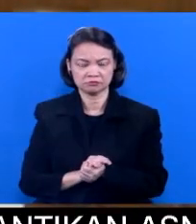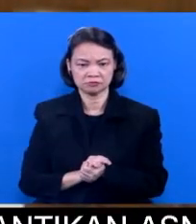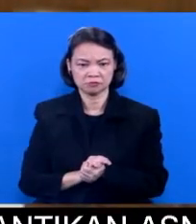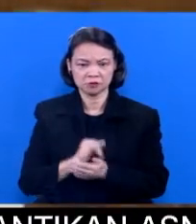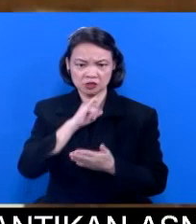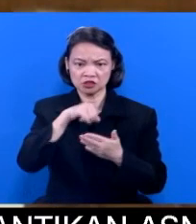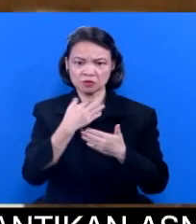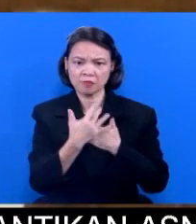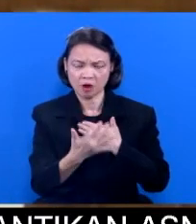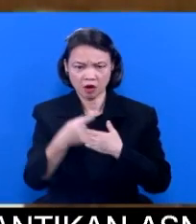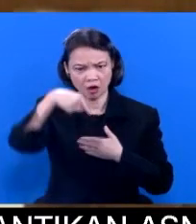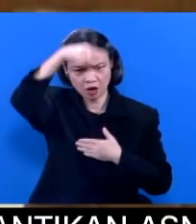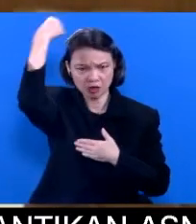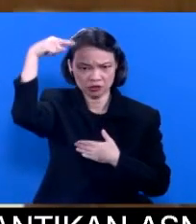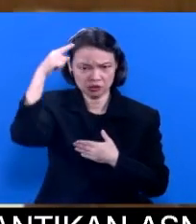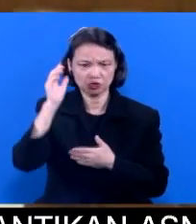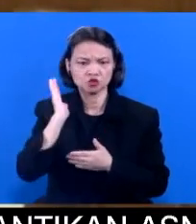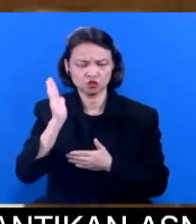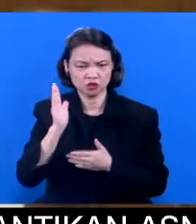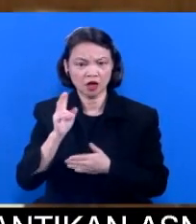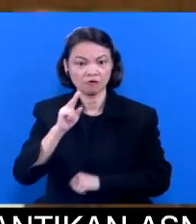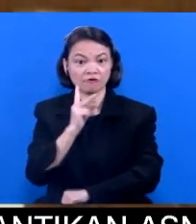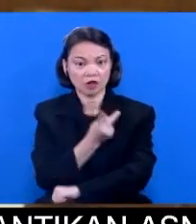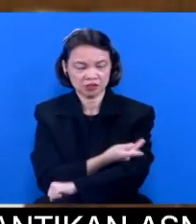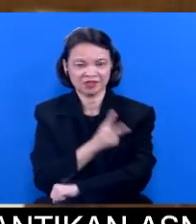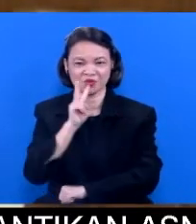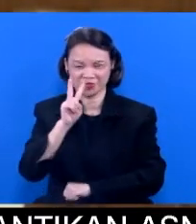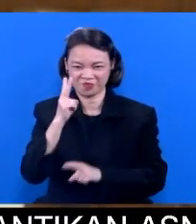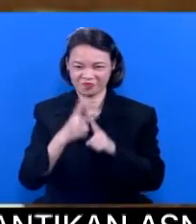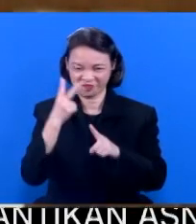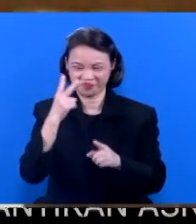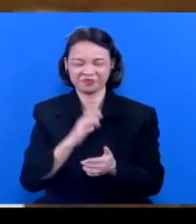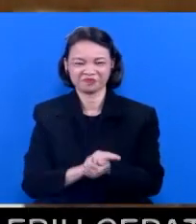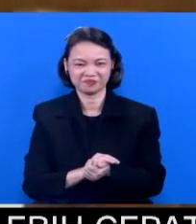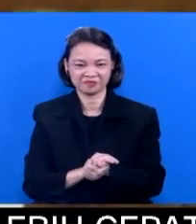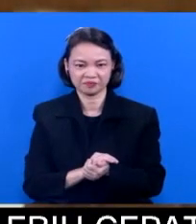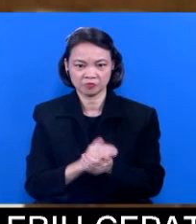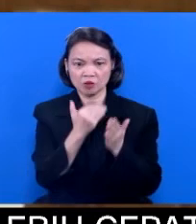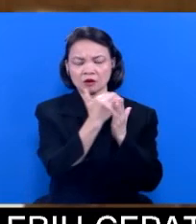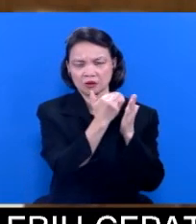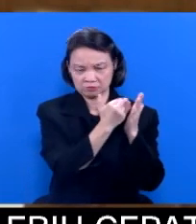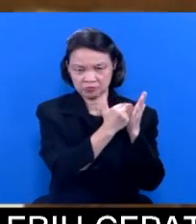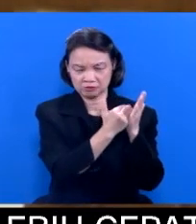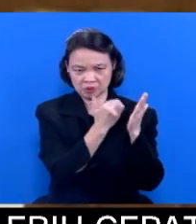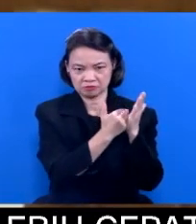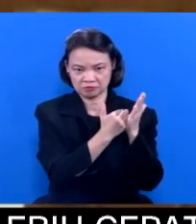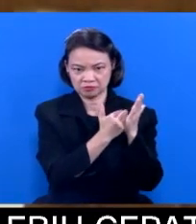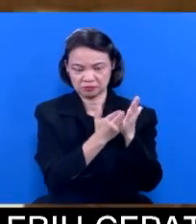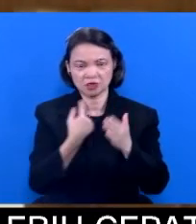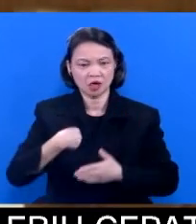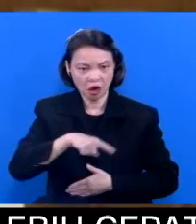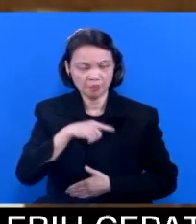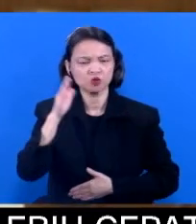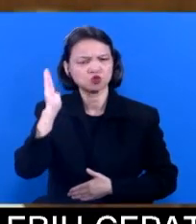haji itu sudah mengadakan vaksin 2 kali. Secara administrasi kami juga